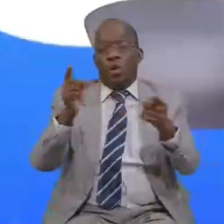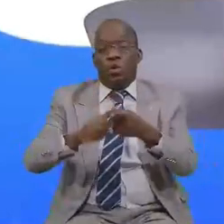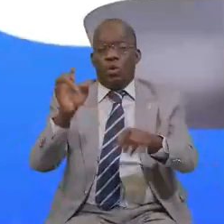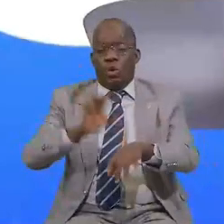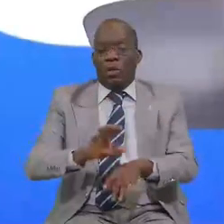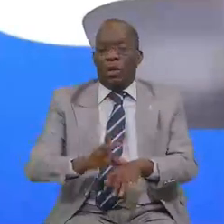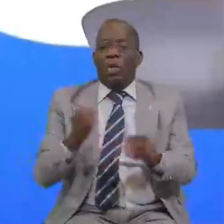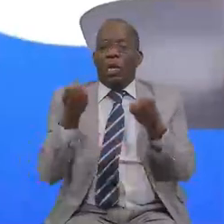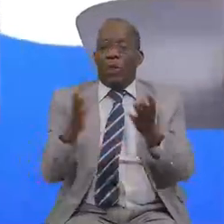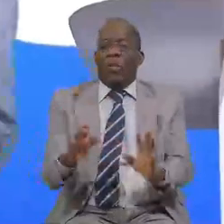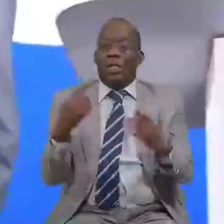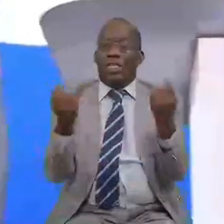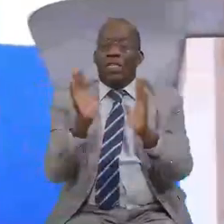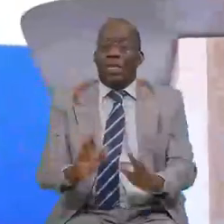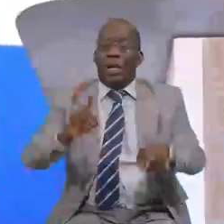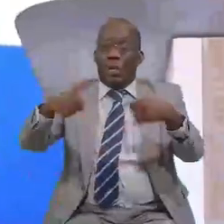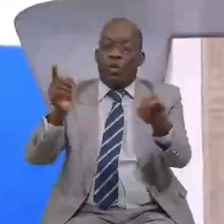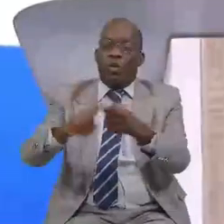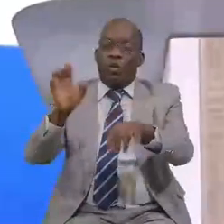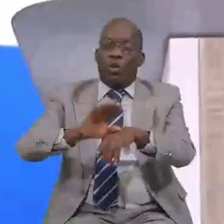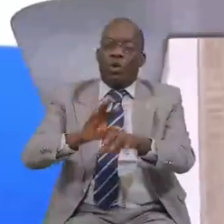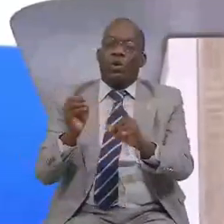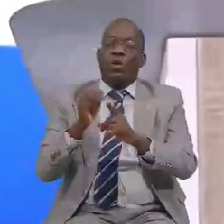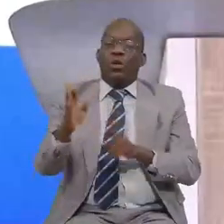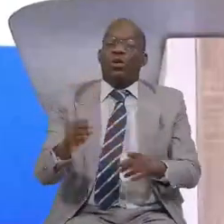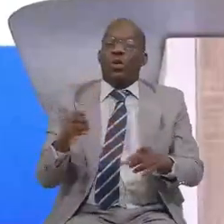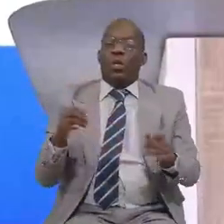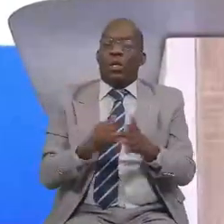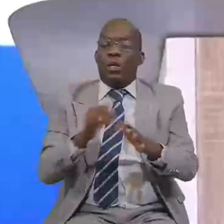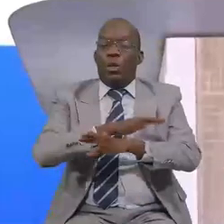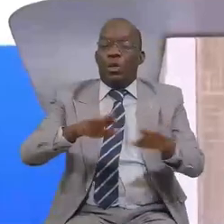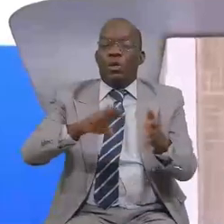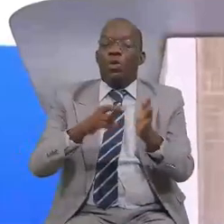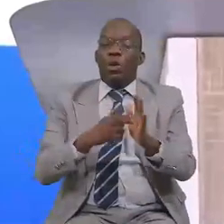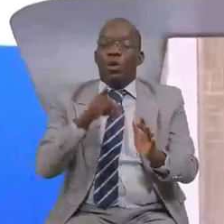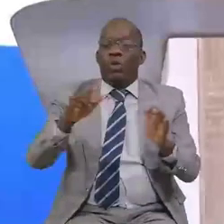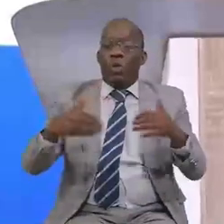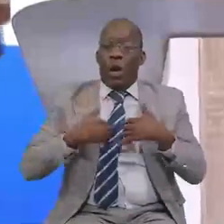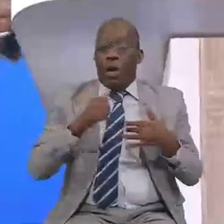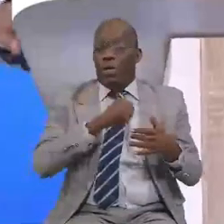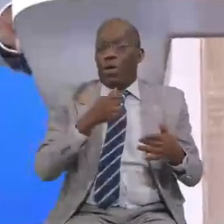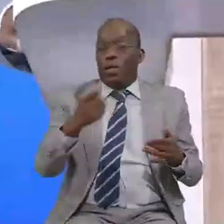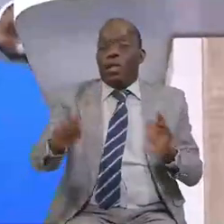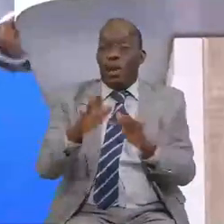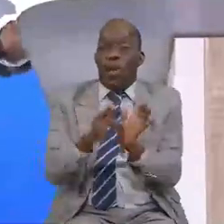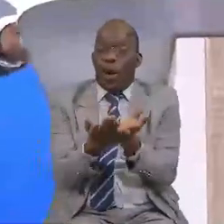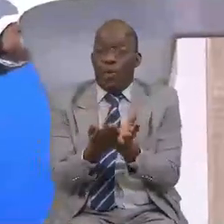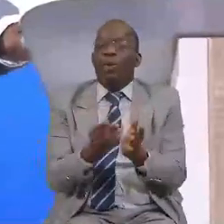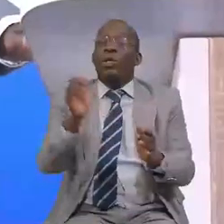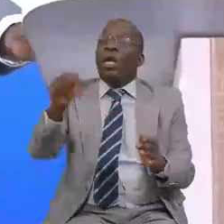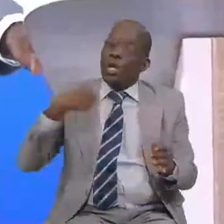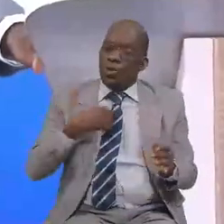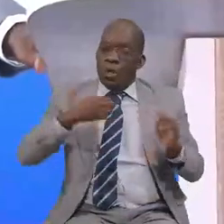pécheurs aussi vont à l'église. Cela ne veut pas dire aussi avoir une copie de la Bible. Oui, nous devons avoir une copie de la Bible, mais